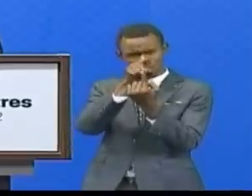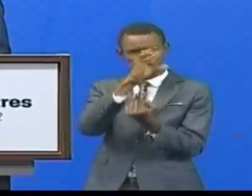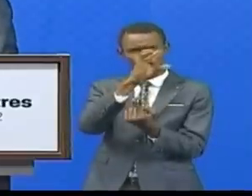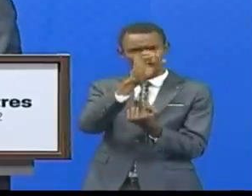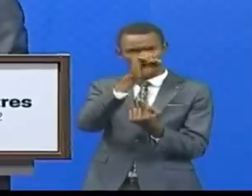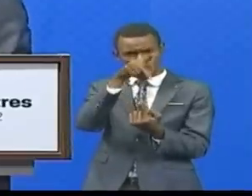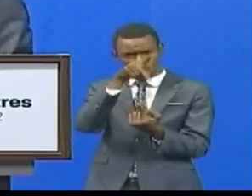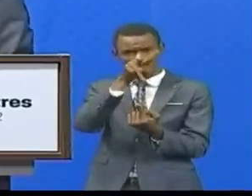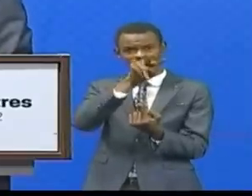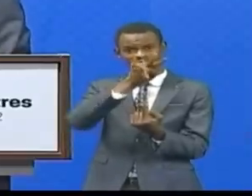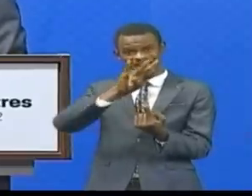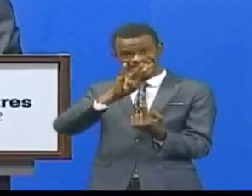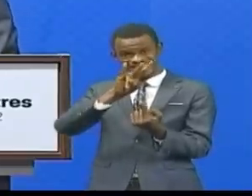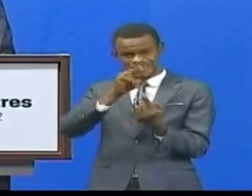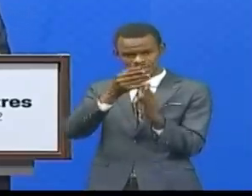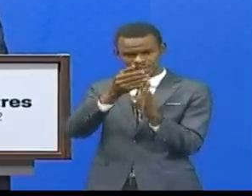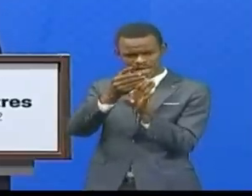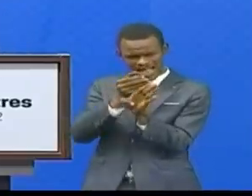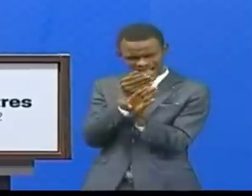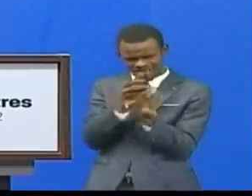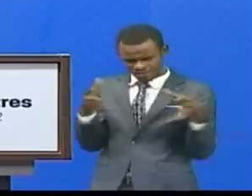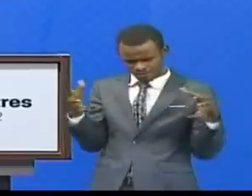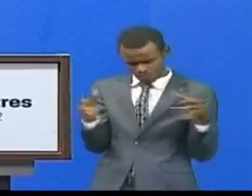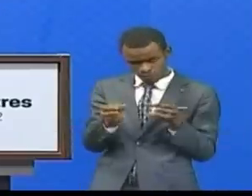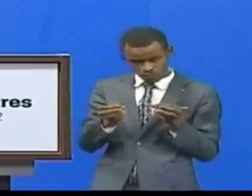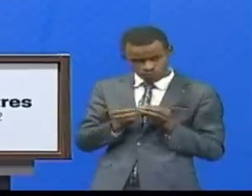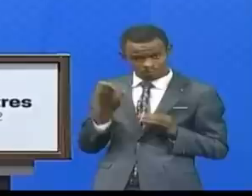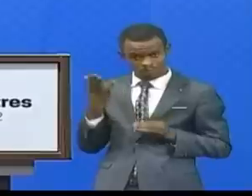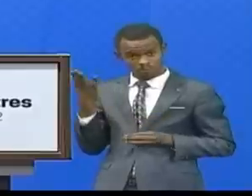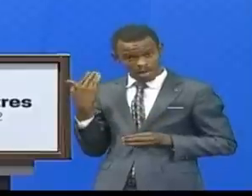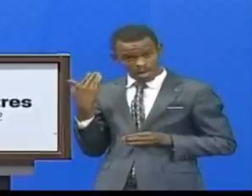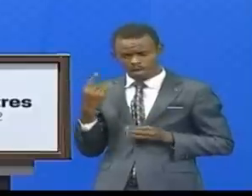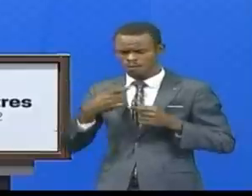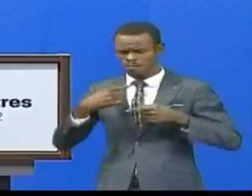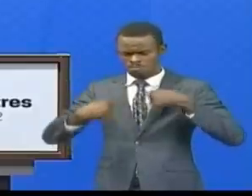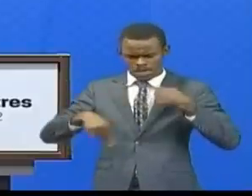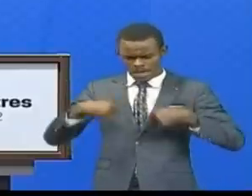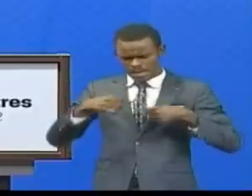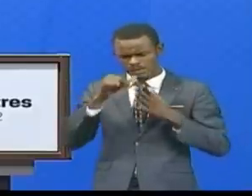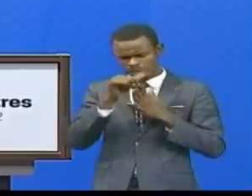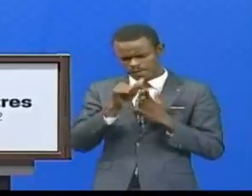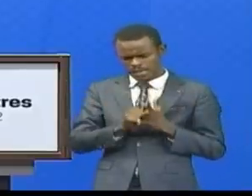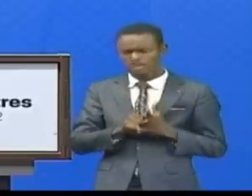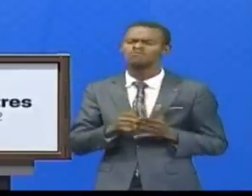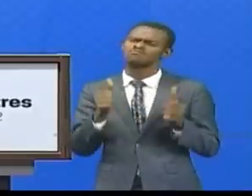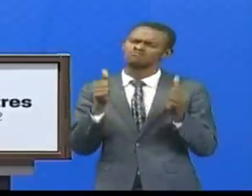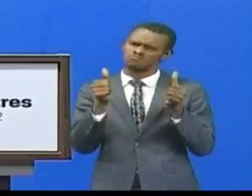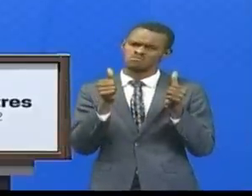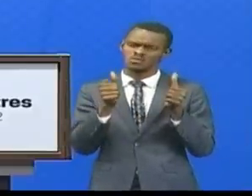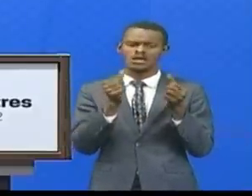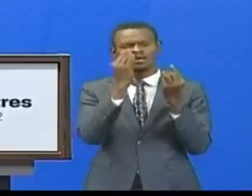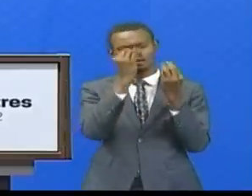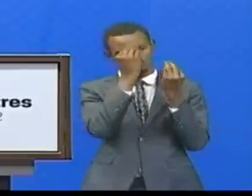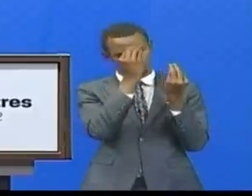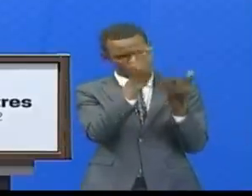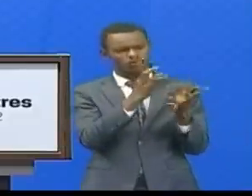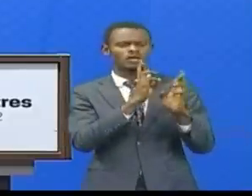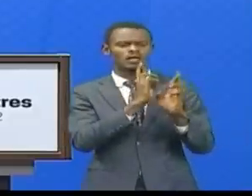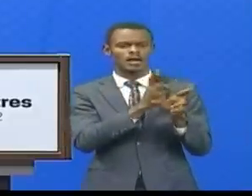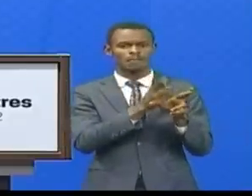Yangambi et à Kinshasa. Le Conseil a pris acte de ces rapports.